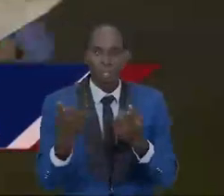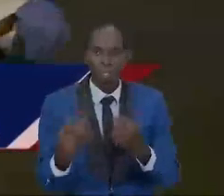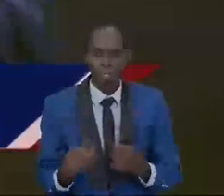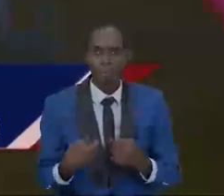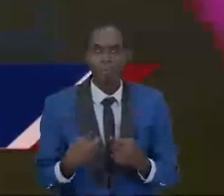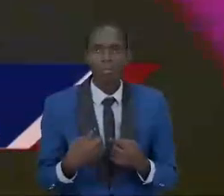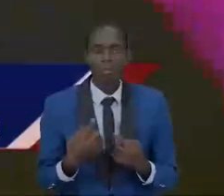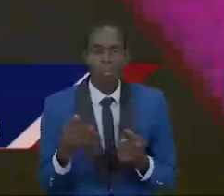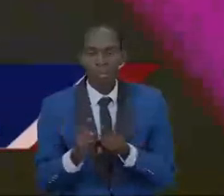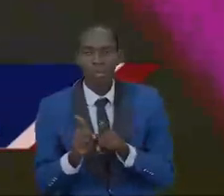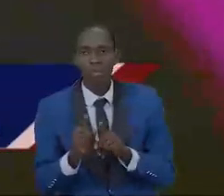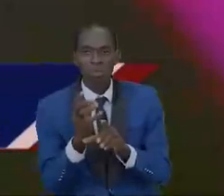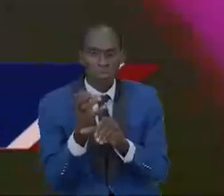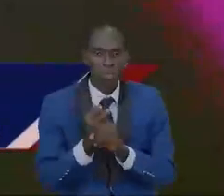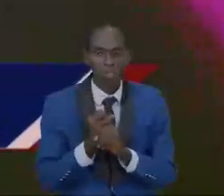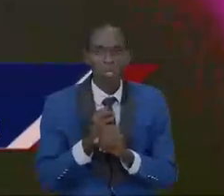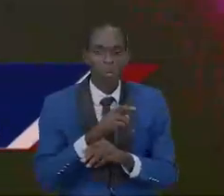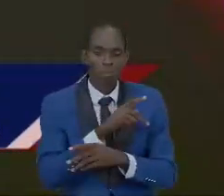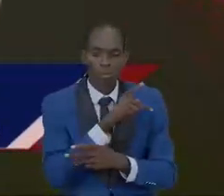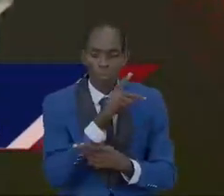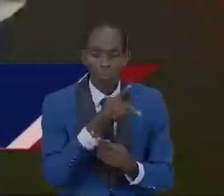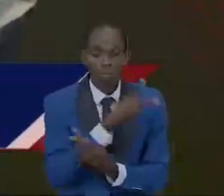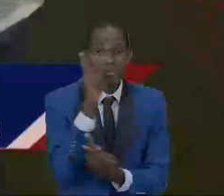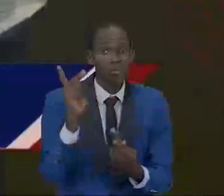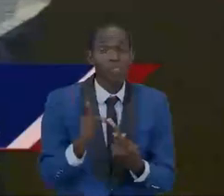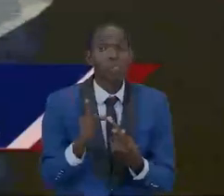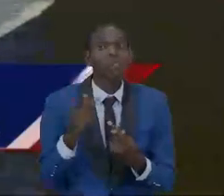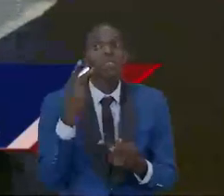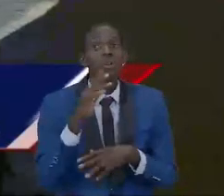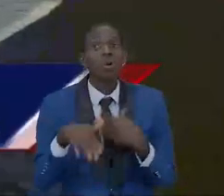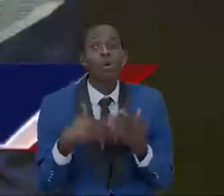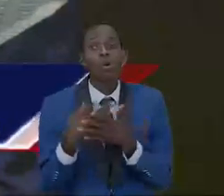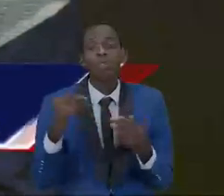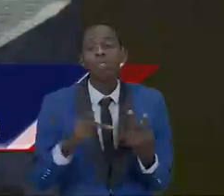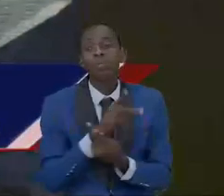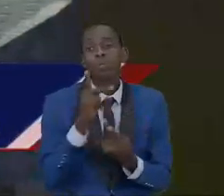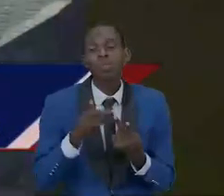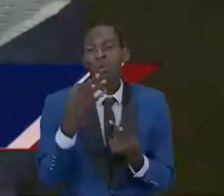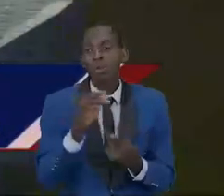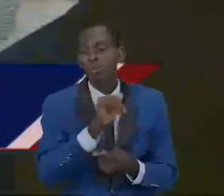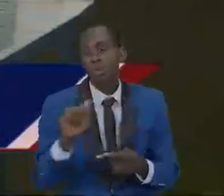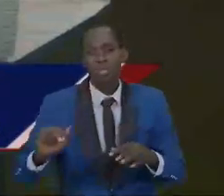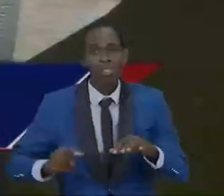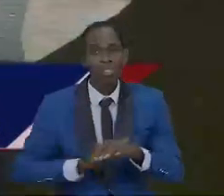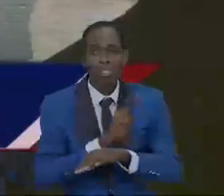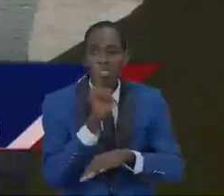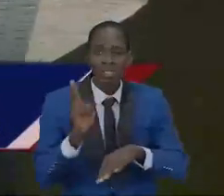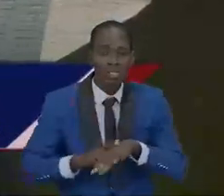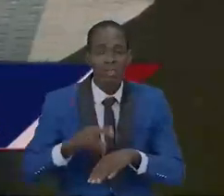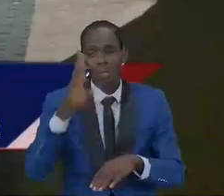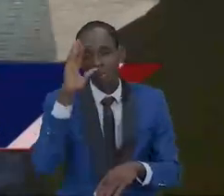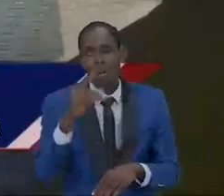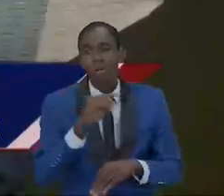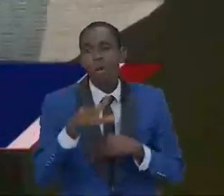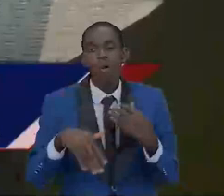être un homme de perfection maintenant et nous indique que cette perfection de l'homme naturel cette moralité